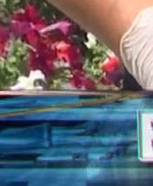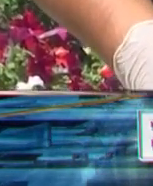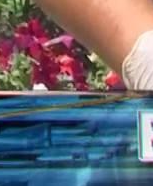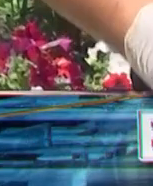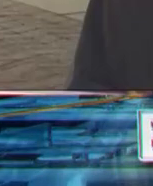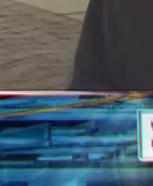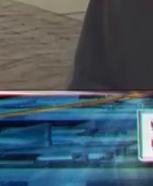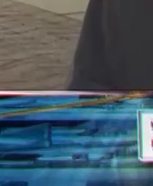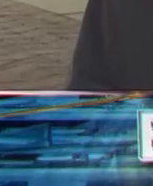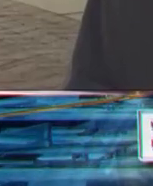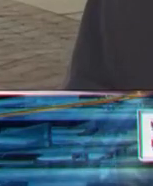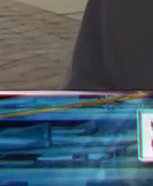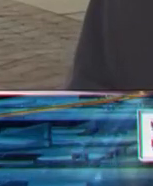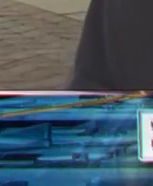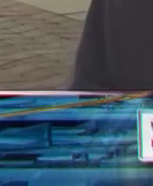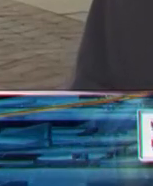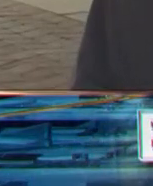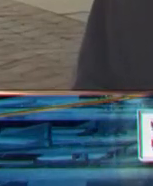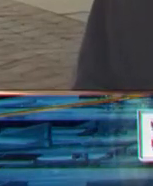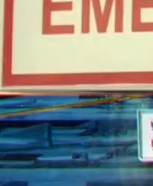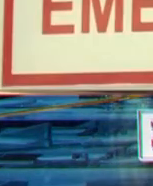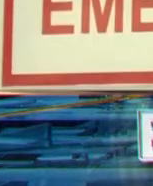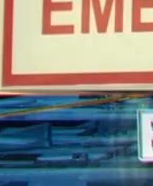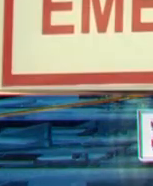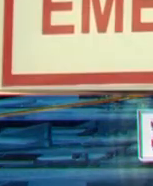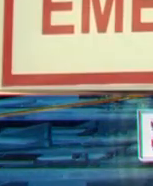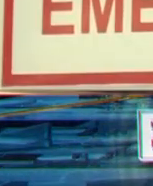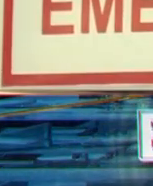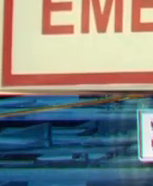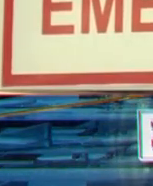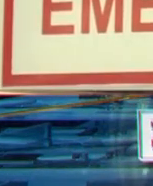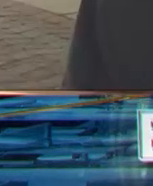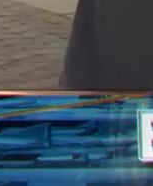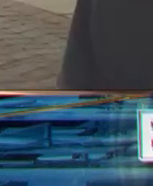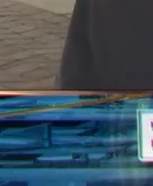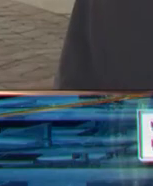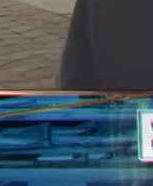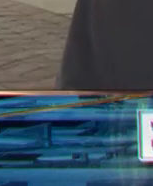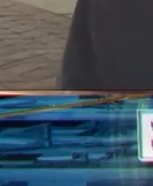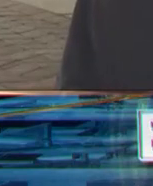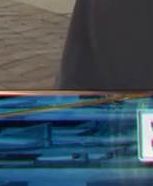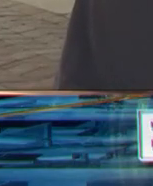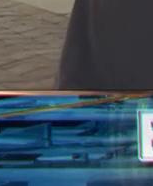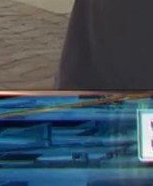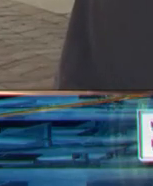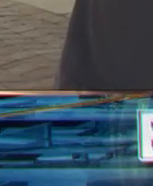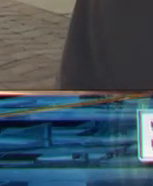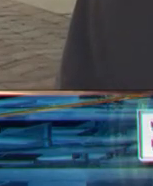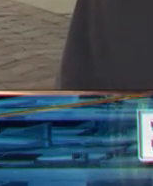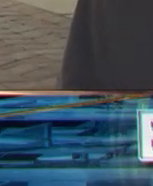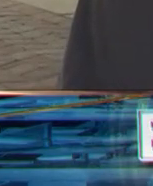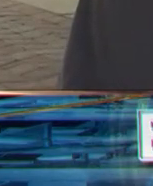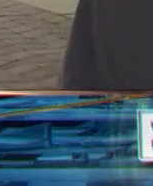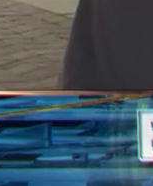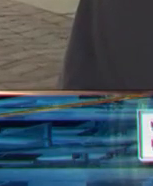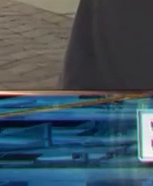таратты. Мың алғыс білдіреміз. Врачтарға, медсестерларға, санитарларға өте